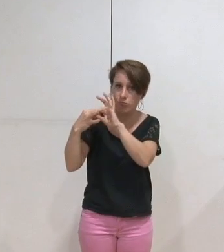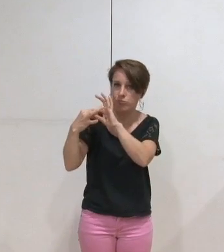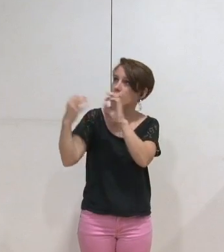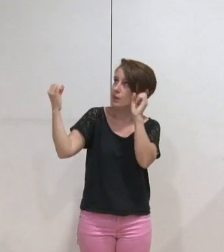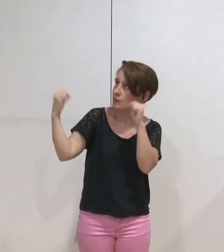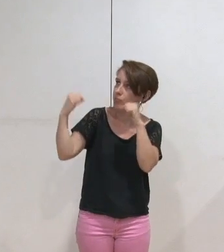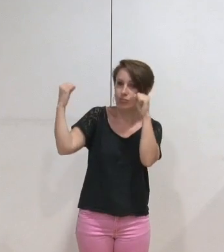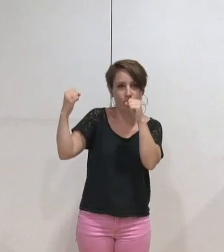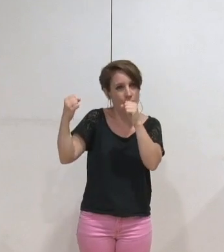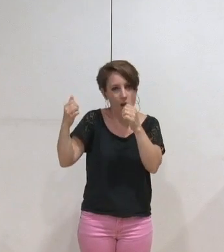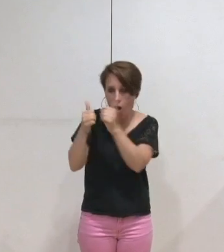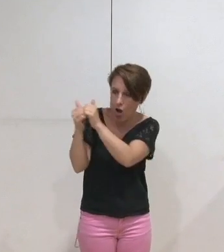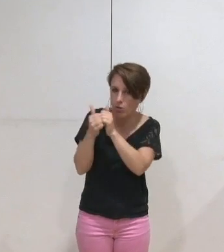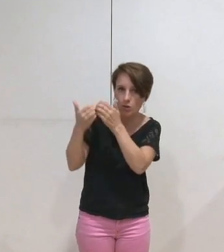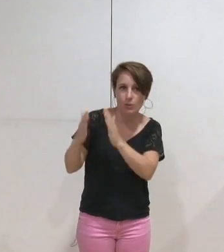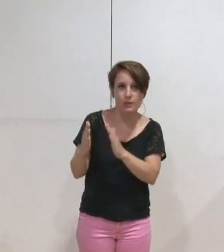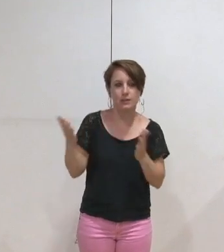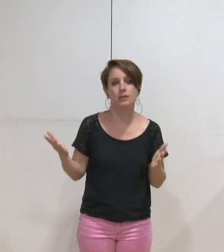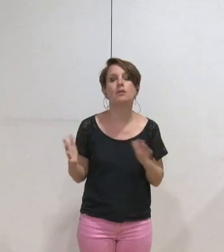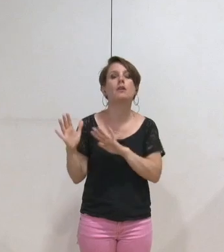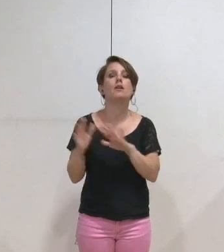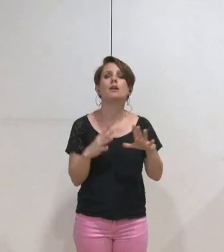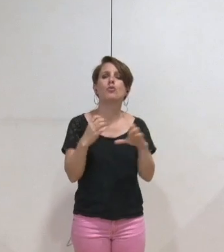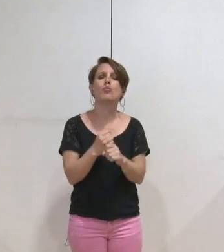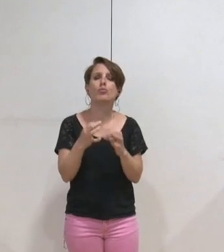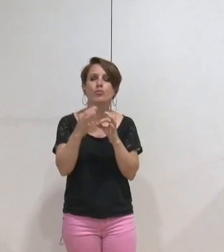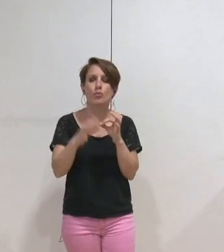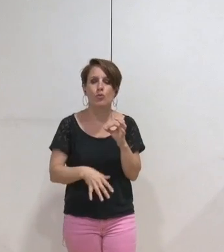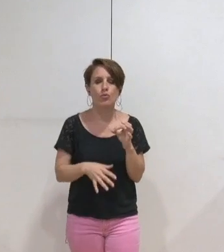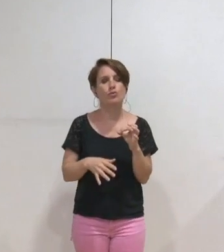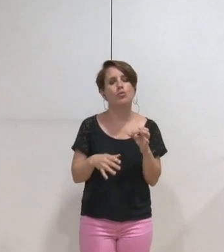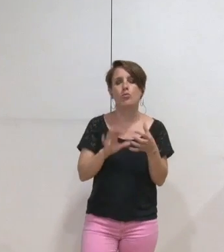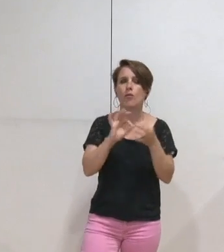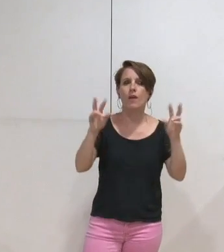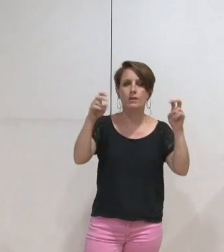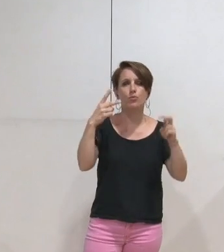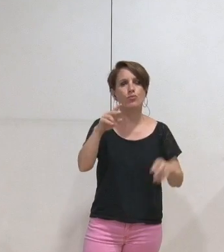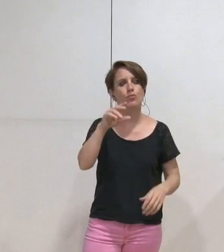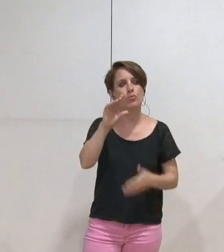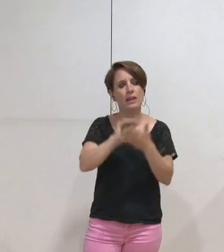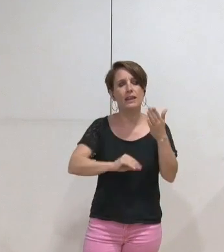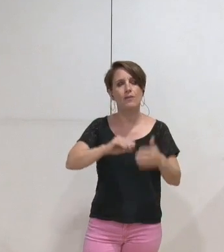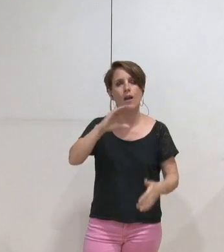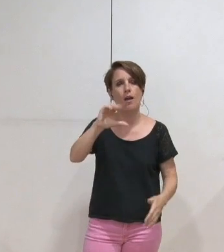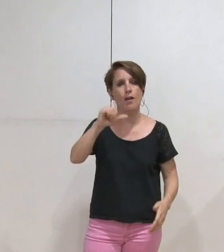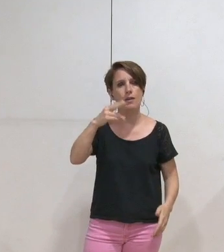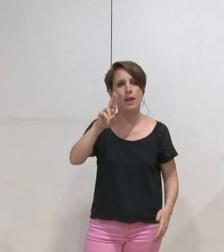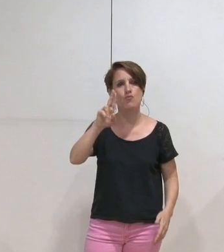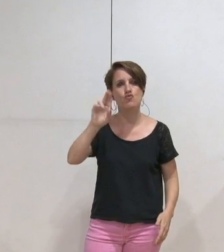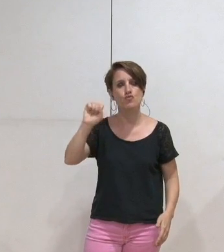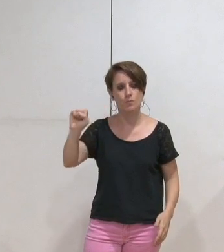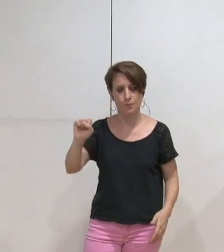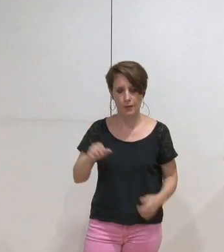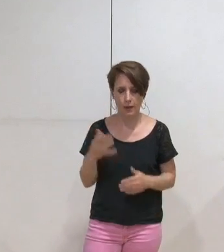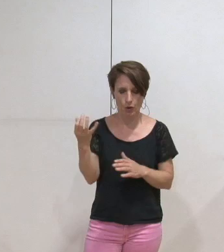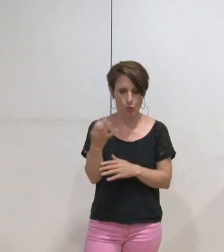bien commun et à l'équité et pour conclure je vous laisse méditer ce mot du du grand Albert Camu chaque génération se croit vouer